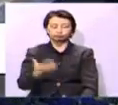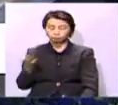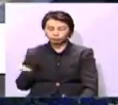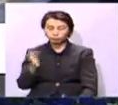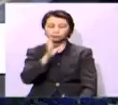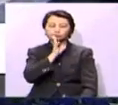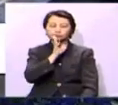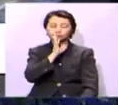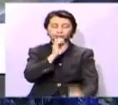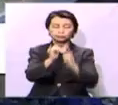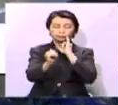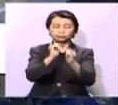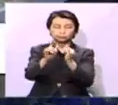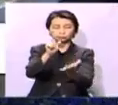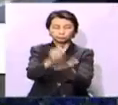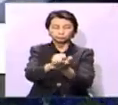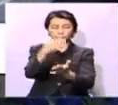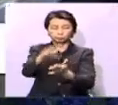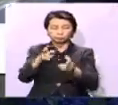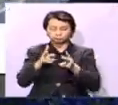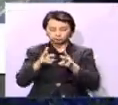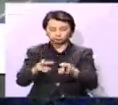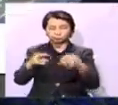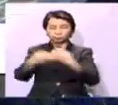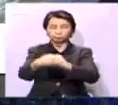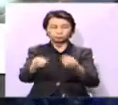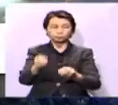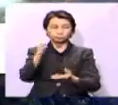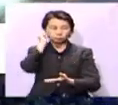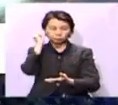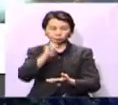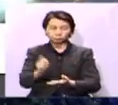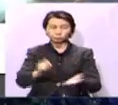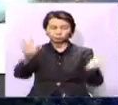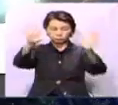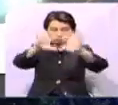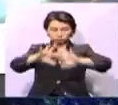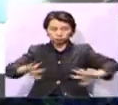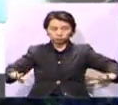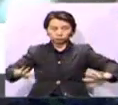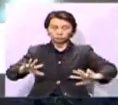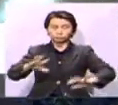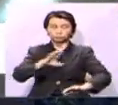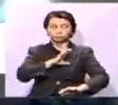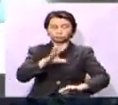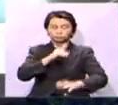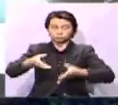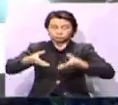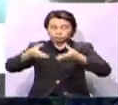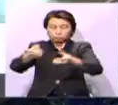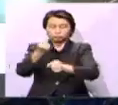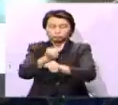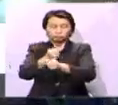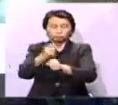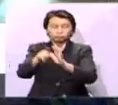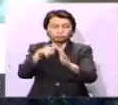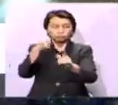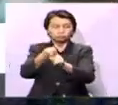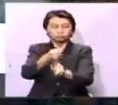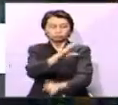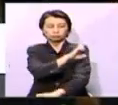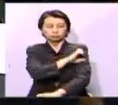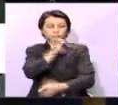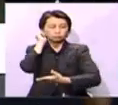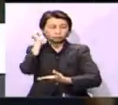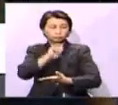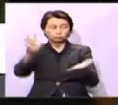berkata demikian dalam sidang media selepas perasmian Pejabat Sekretariat ASEAN Nepal dan serah terima tugas pengarah eksekutif